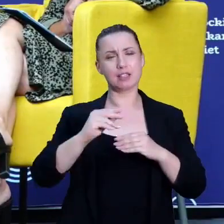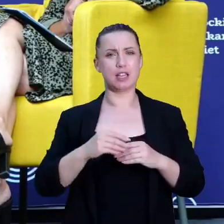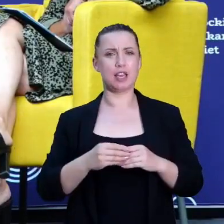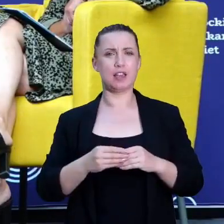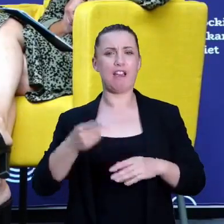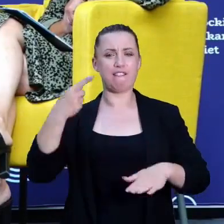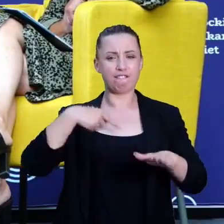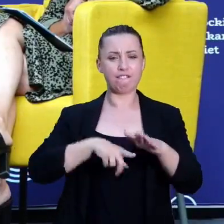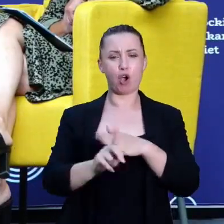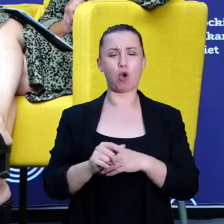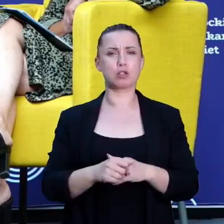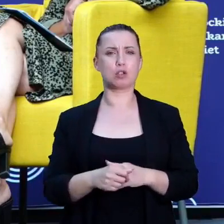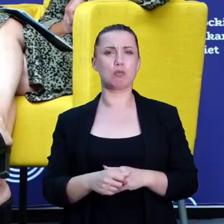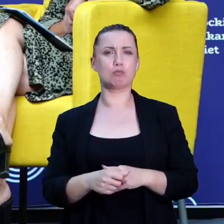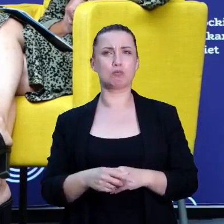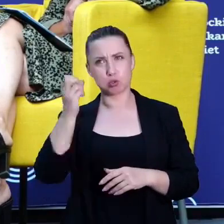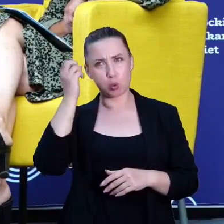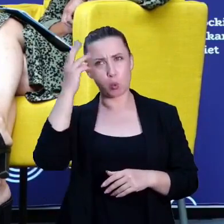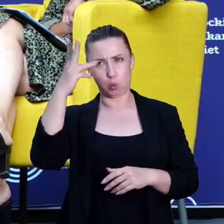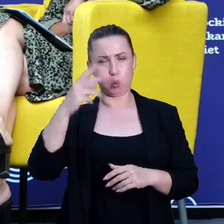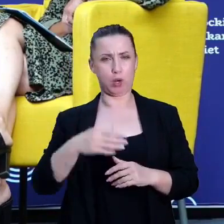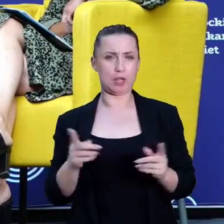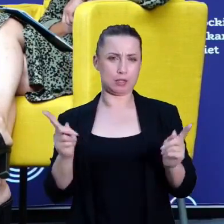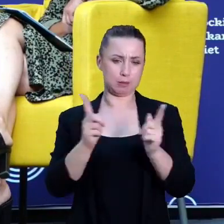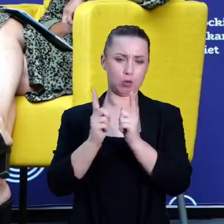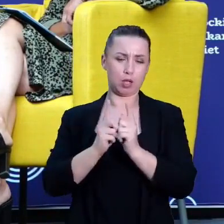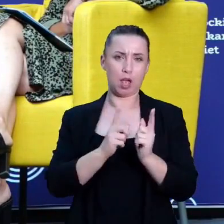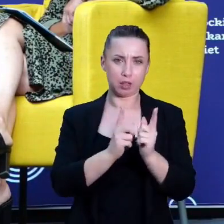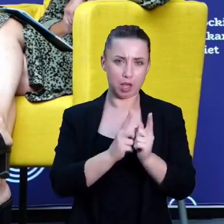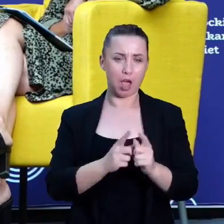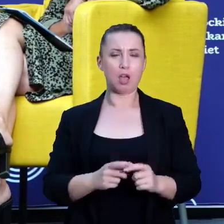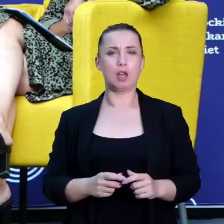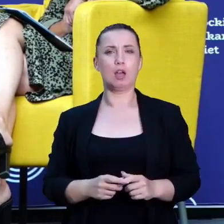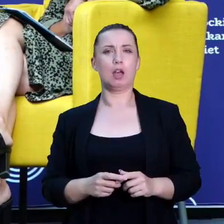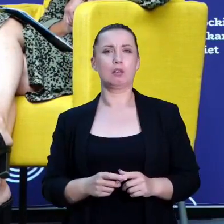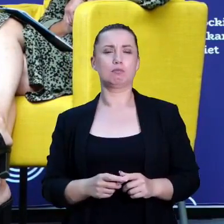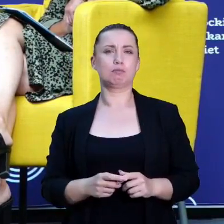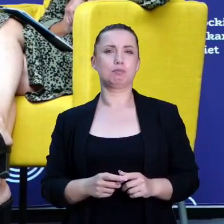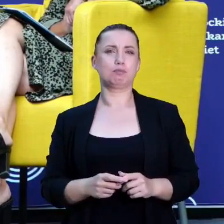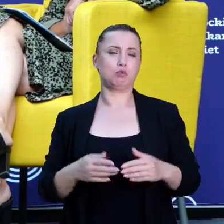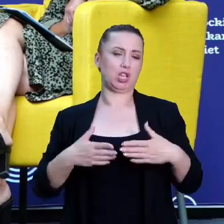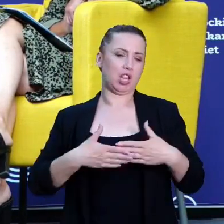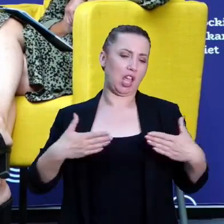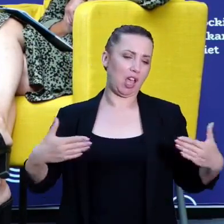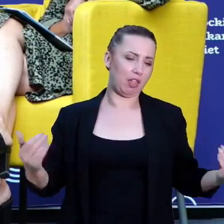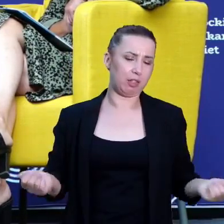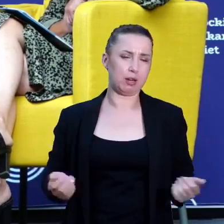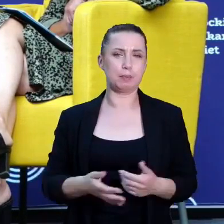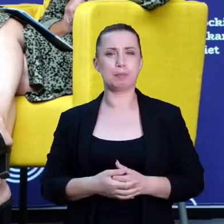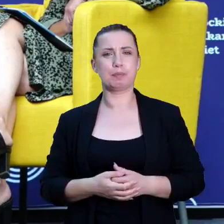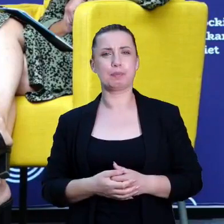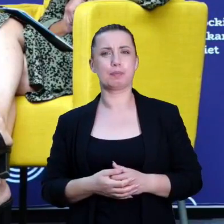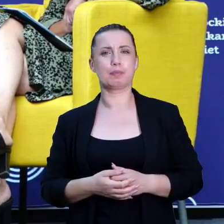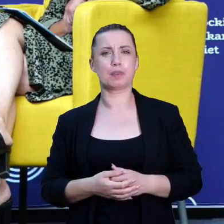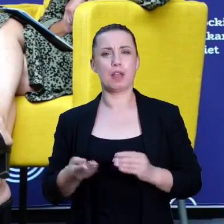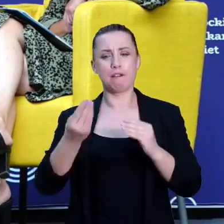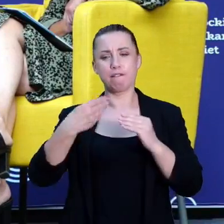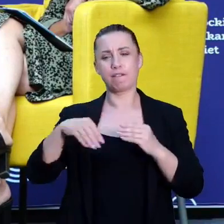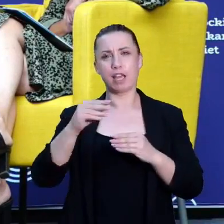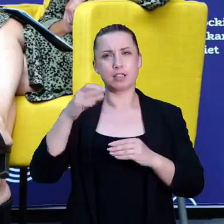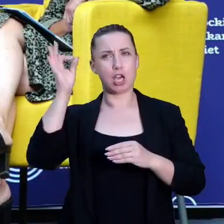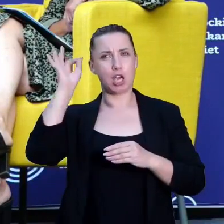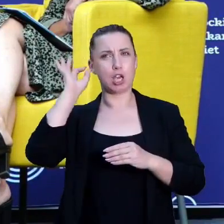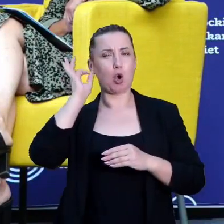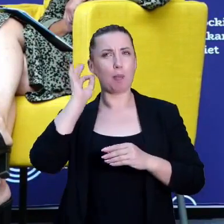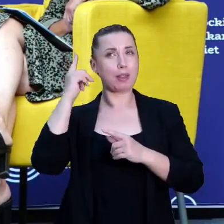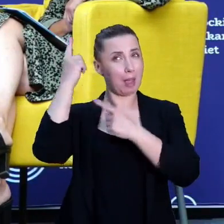wychodzą z domu, żeby przeżyć jakąś kulturalną, piękną przygodę, żeby pójść na koncert, żeby pójść do teatru. Więcej o tym